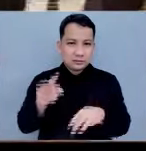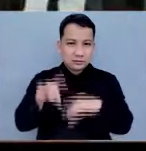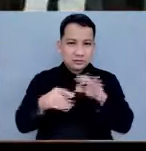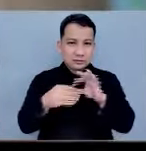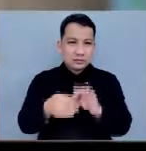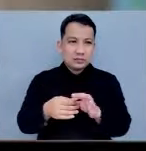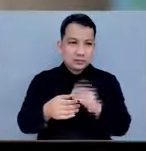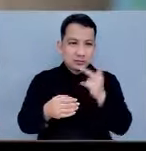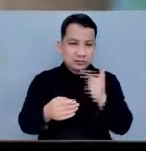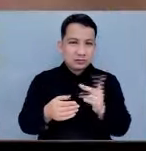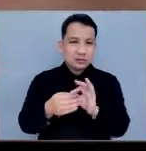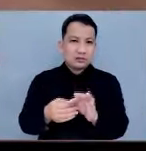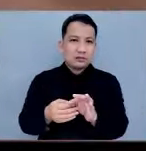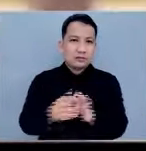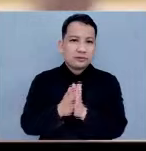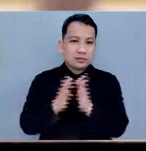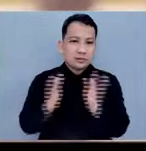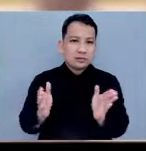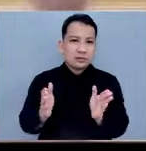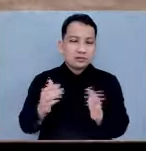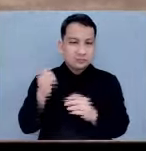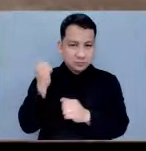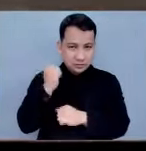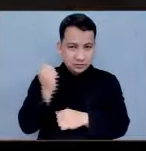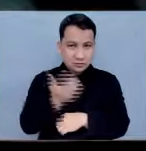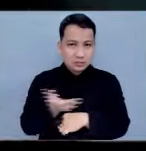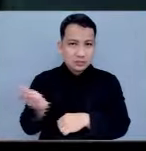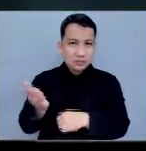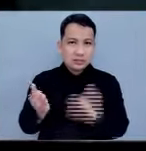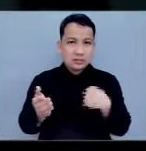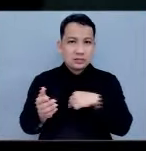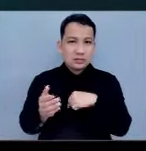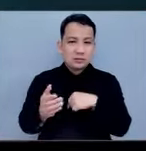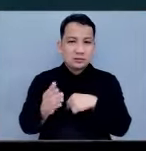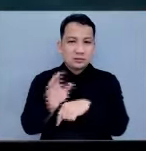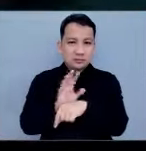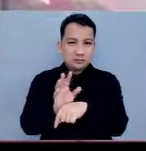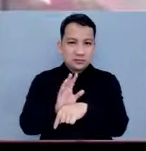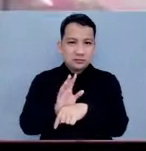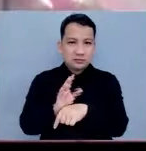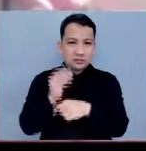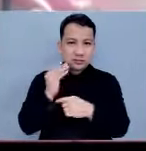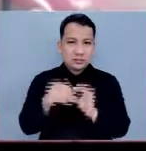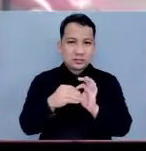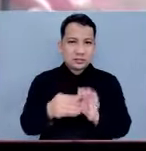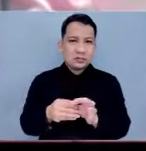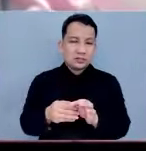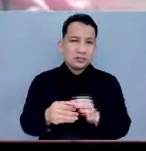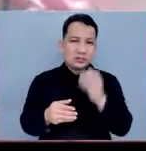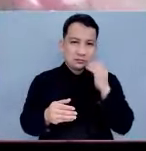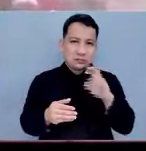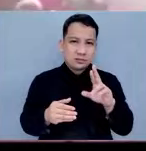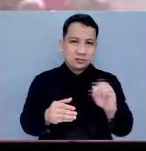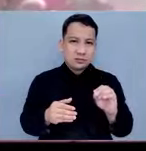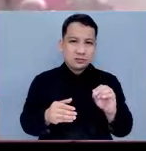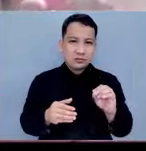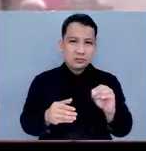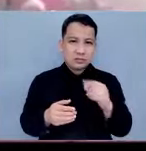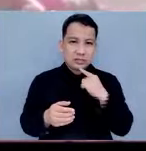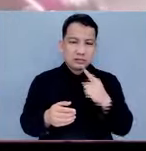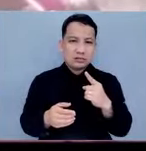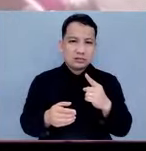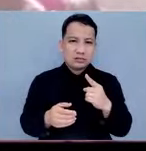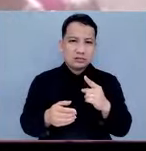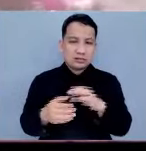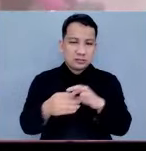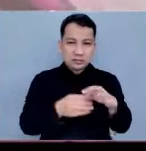kultura. Higit pa raw yun sa pangarap nila para sa Barbie film. Ang pahayag na yan ni Margot ay kasunod ng statement ng co-star niyang